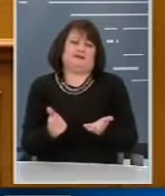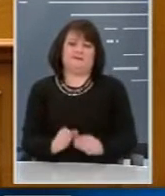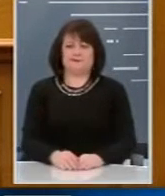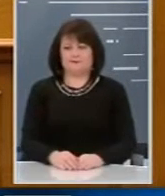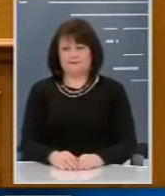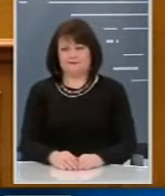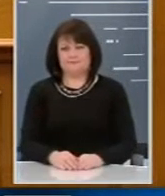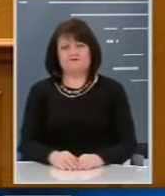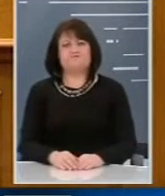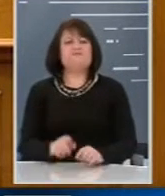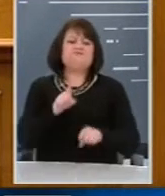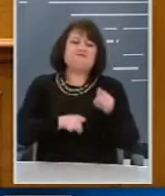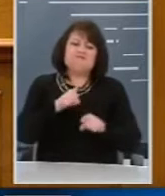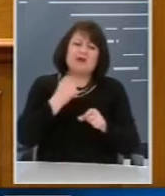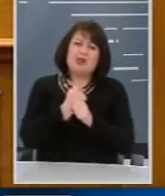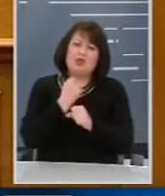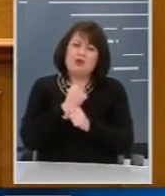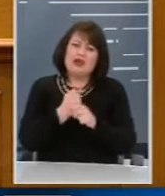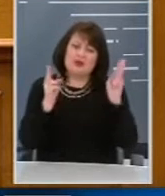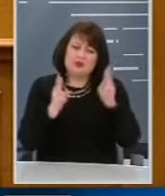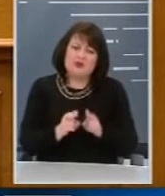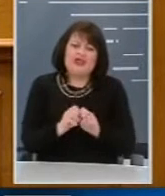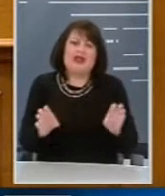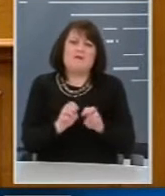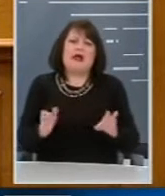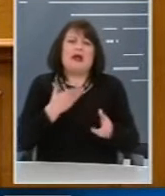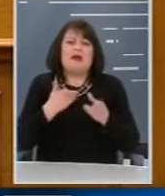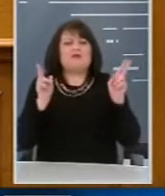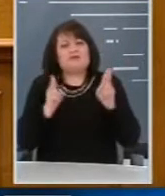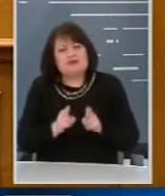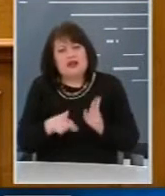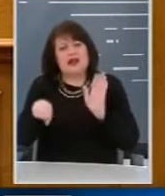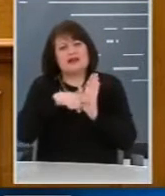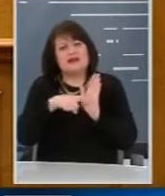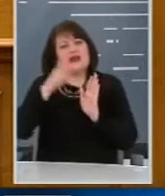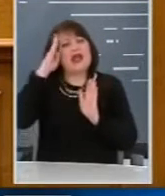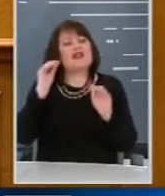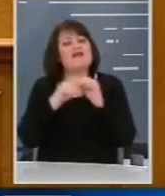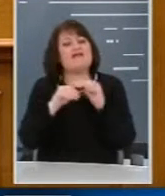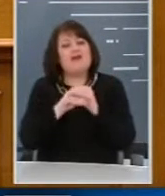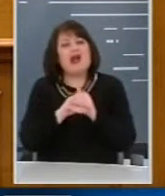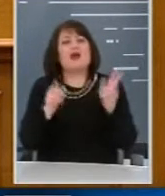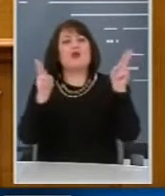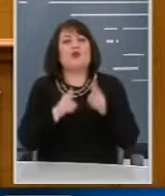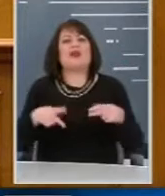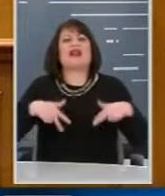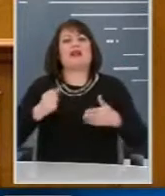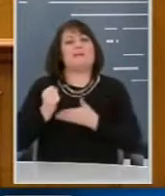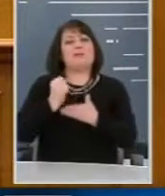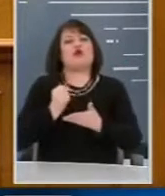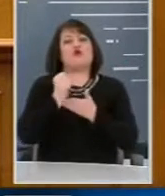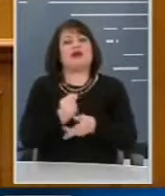Χαμηλός κύκλος εργασιών, μικρή διαφημιστική δαπάνη, αρνητικά κεφάλαια στη ρύκνωση της κρατικής